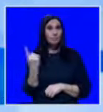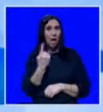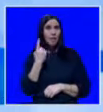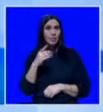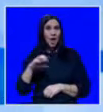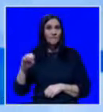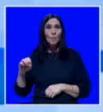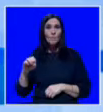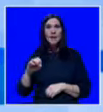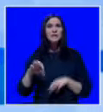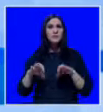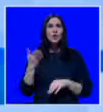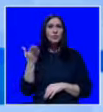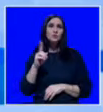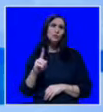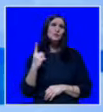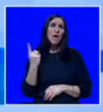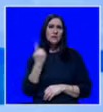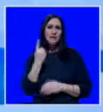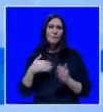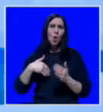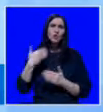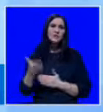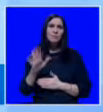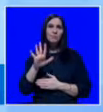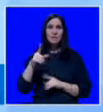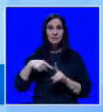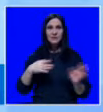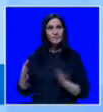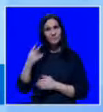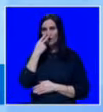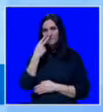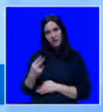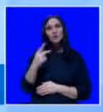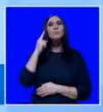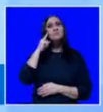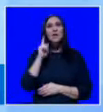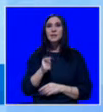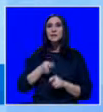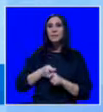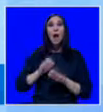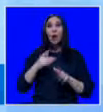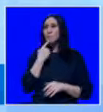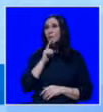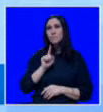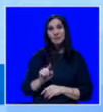европейски избори? Със сигурност. На тези, които са само след 5 месеца. Да, виждаме и мисля, че трябва да се направи. Ако ме питате